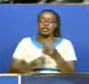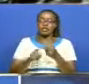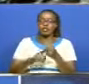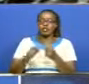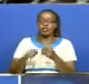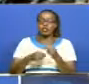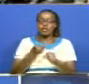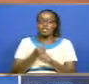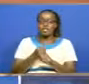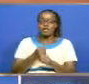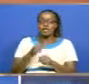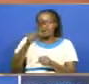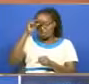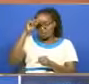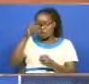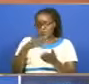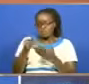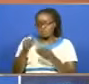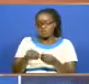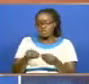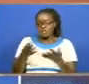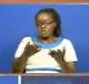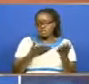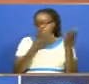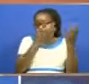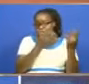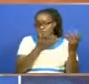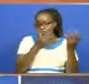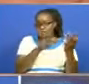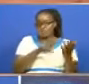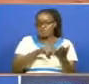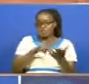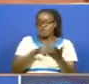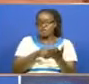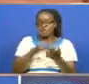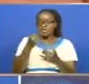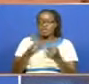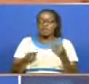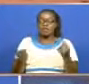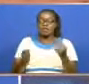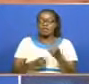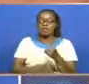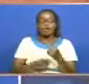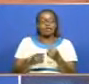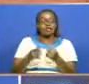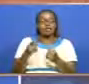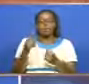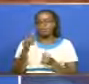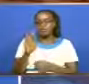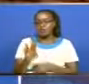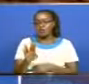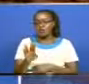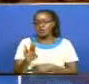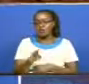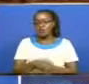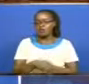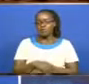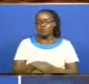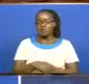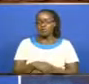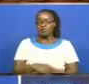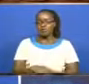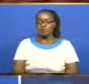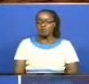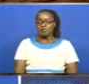ya serikali kutoa fedha ikitarajia kwamba mradi huo utakamilika katika muda wa miezi minne.